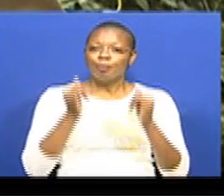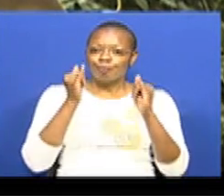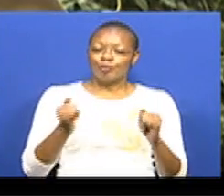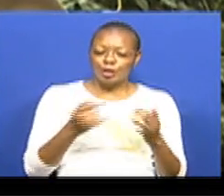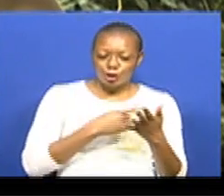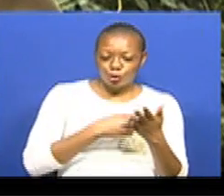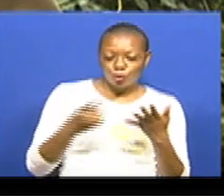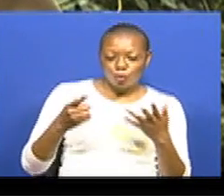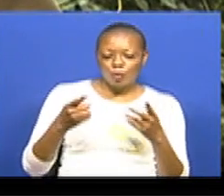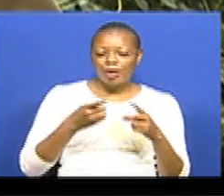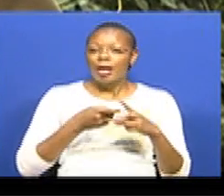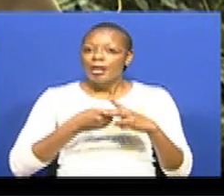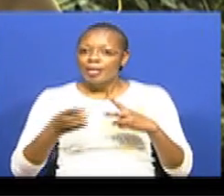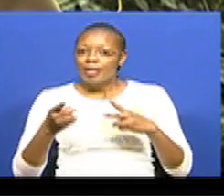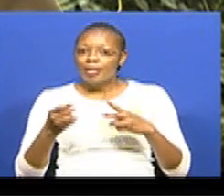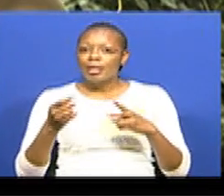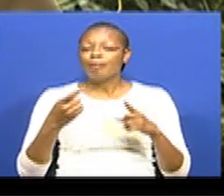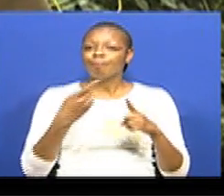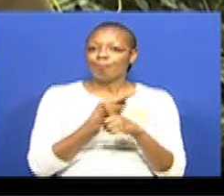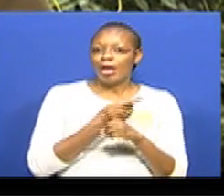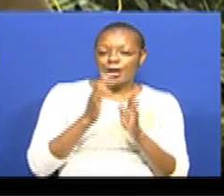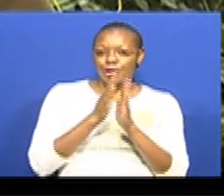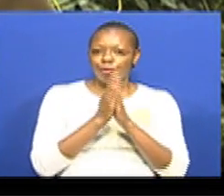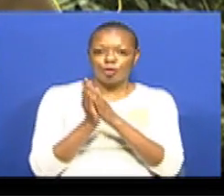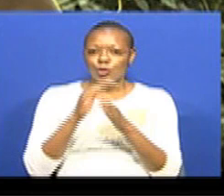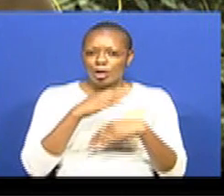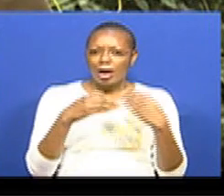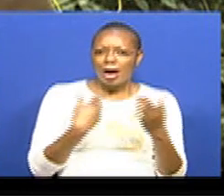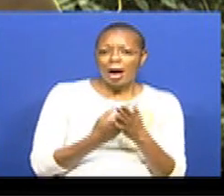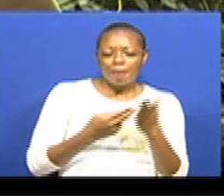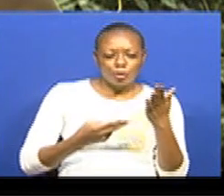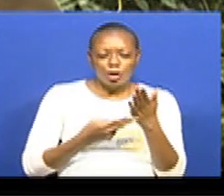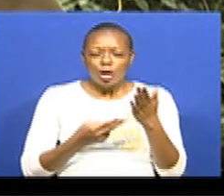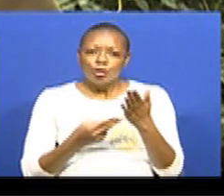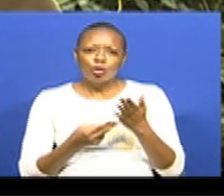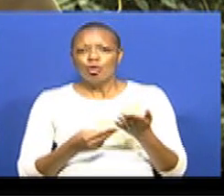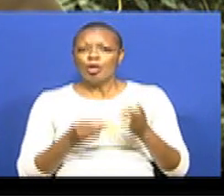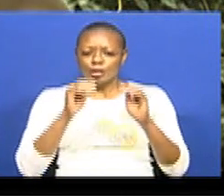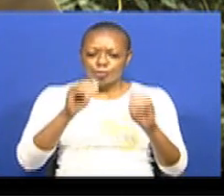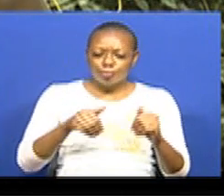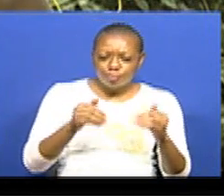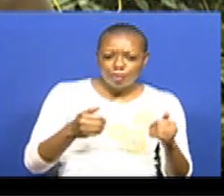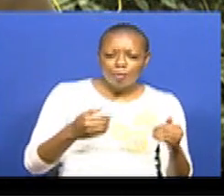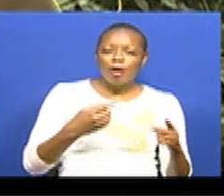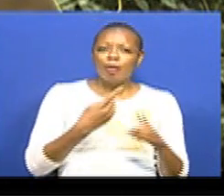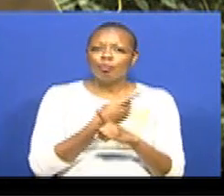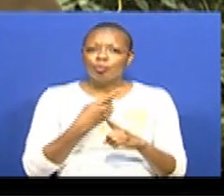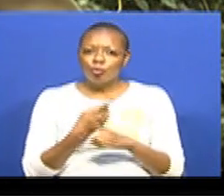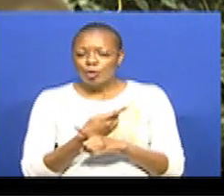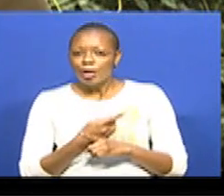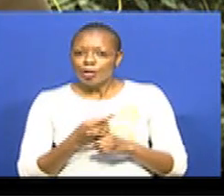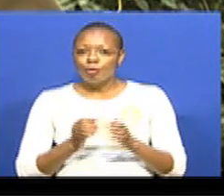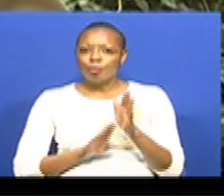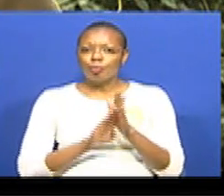lingine tunakutana kulikunjua jamvi letu la mkulima, tukiwa tayari kujifunza mbinu tofauti za kilimo, teknolojia, huku